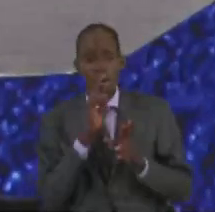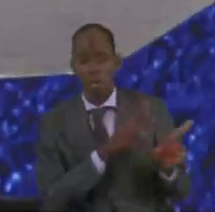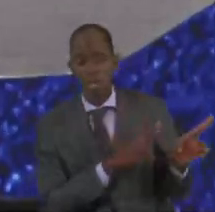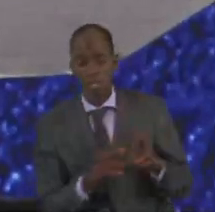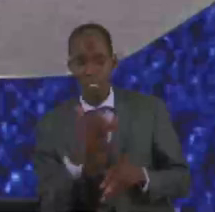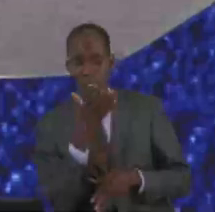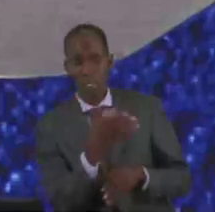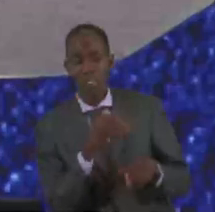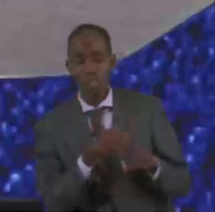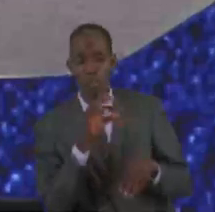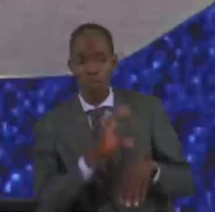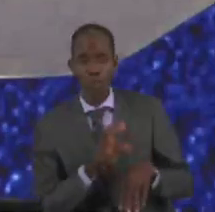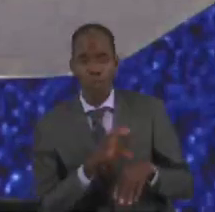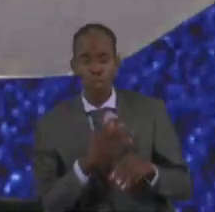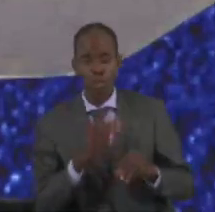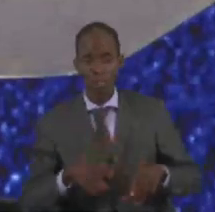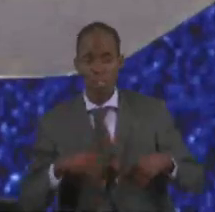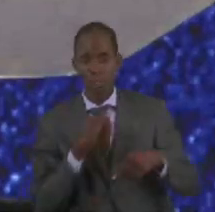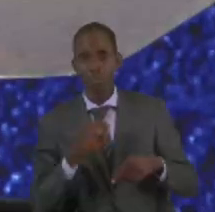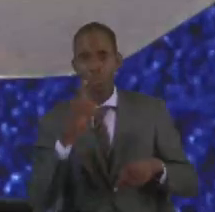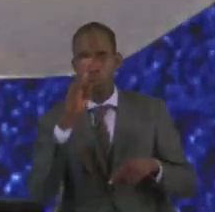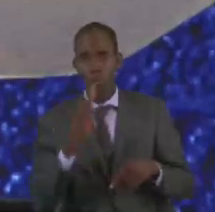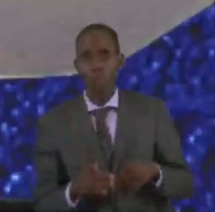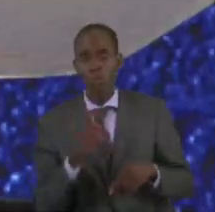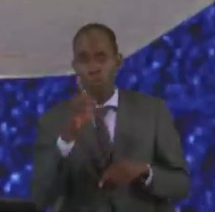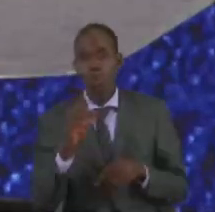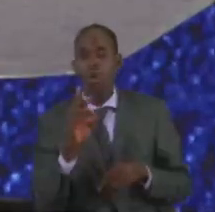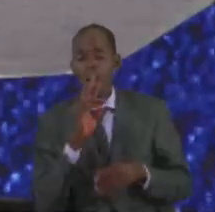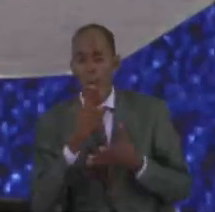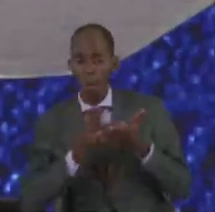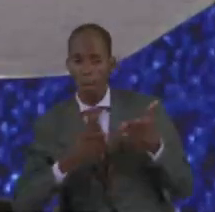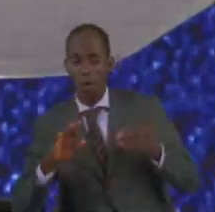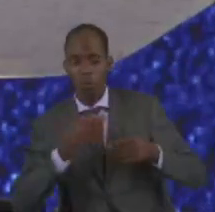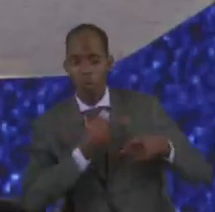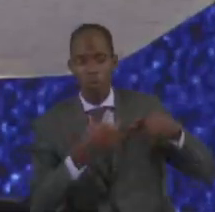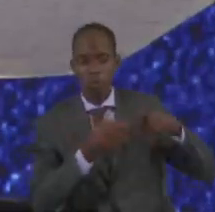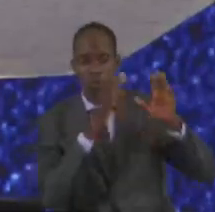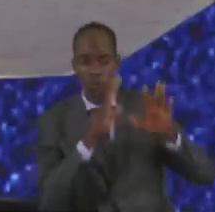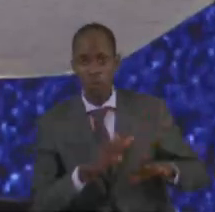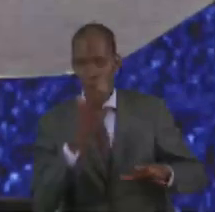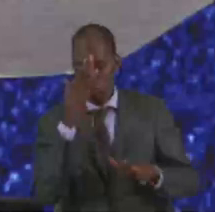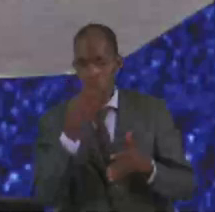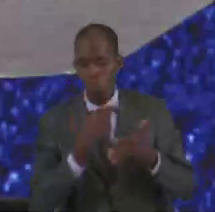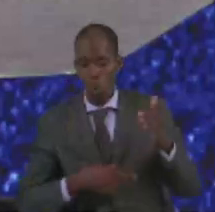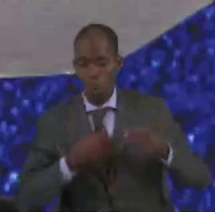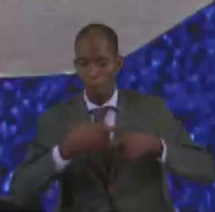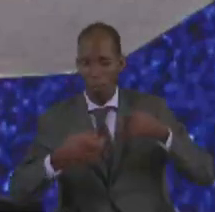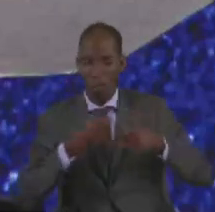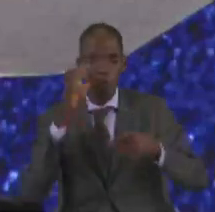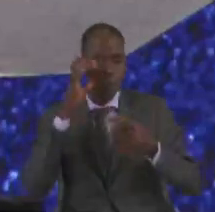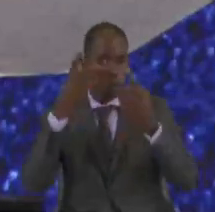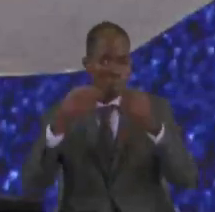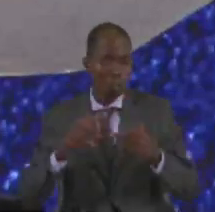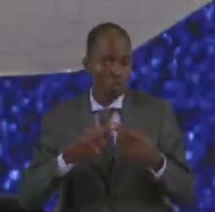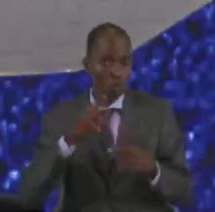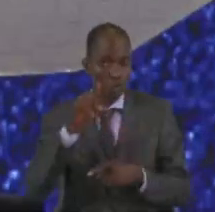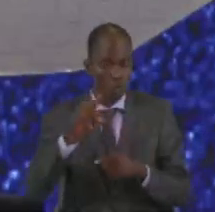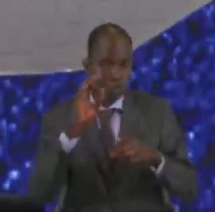qui sont déjà là, dans l'église du Dieu vivant, tu fais partie des persécuteurs et tu sais